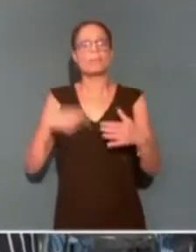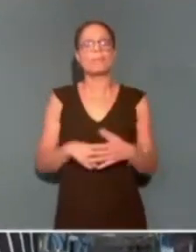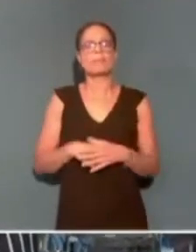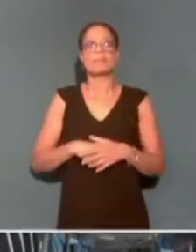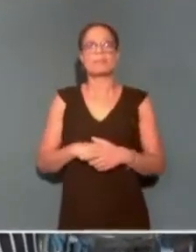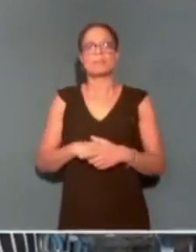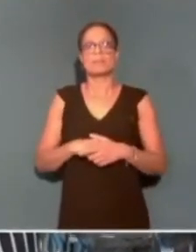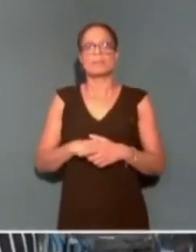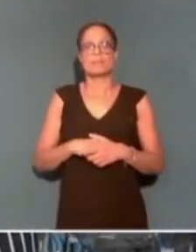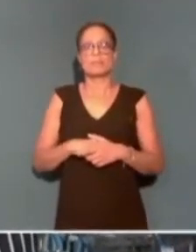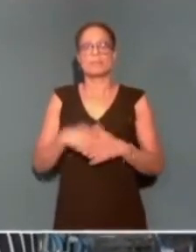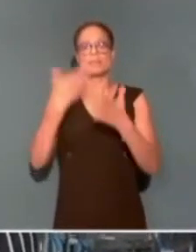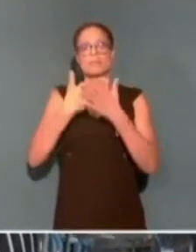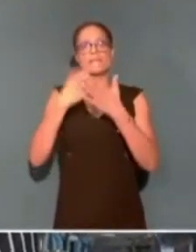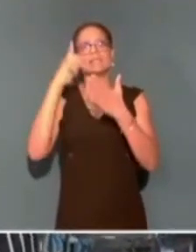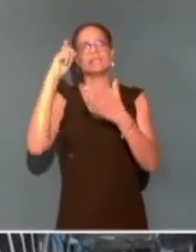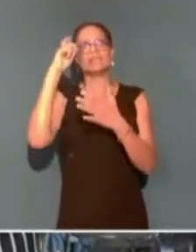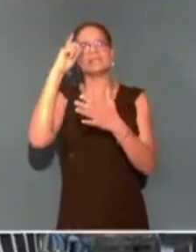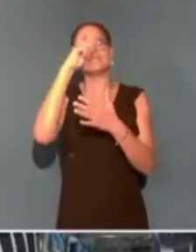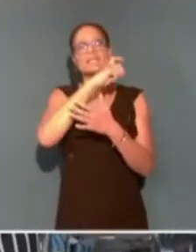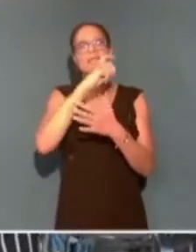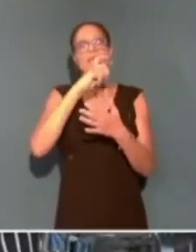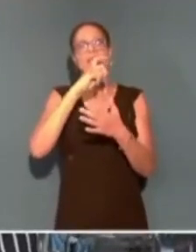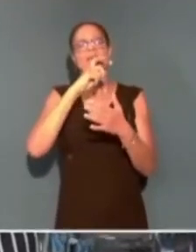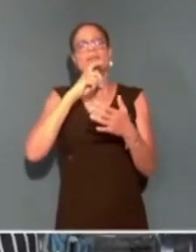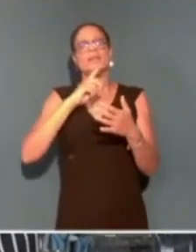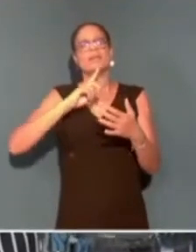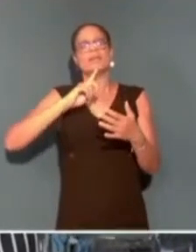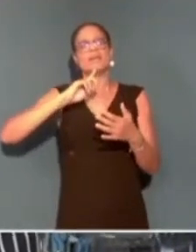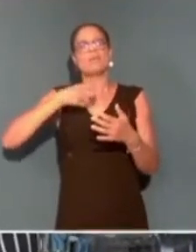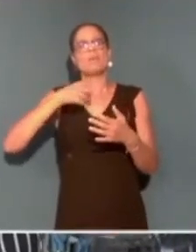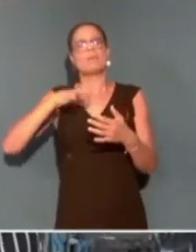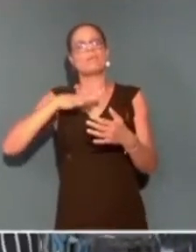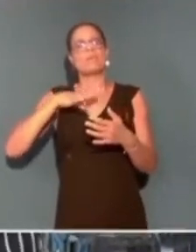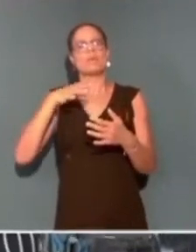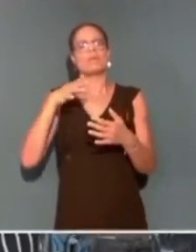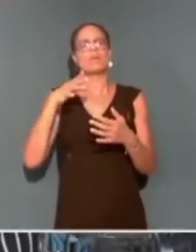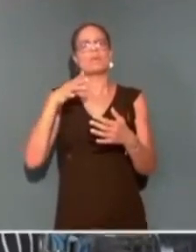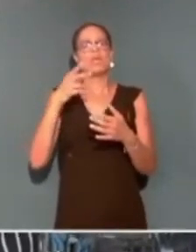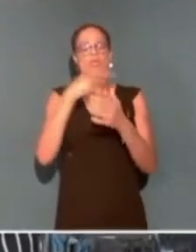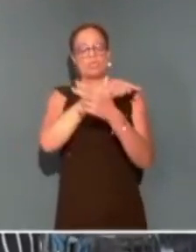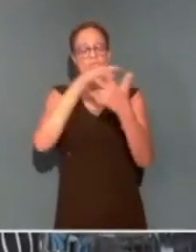Donc, c'était très difficile d'arriver à la co-construction. Je pense qu'il faut qu'on tire leçon de ces trois